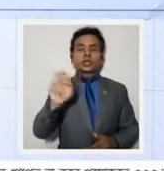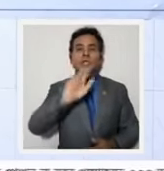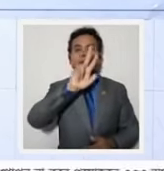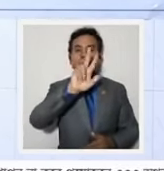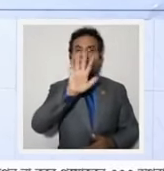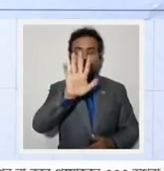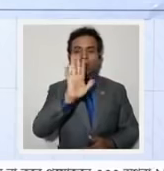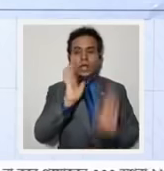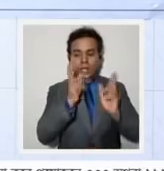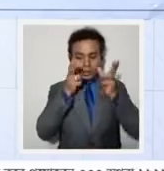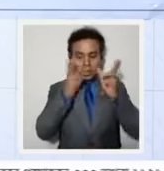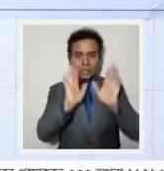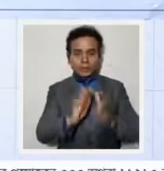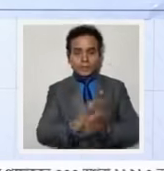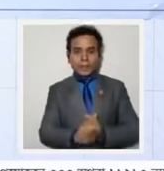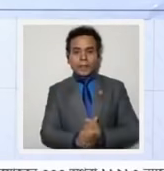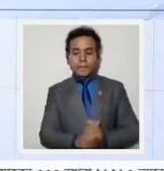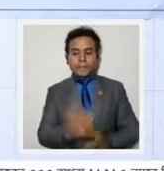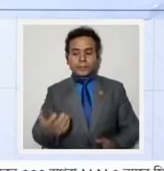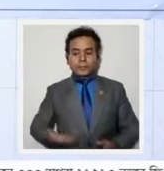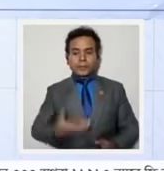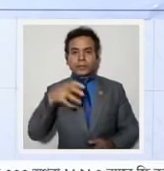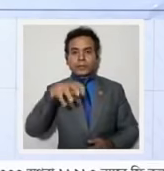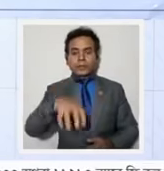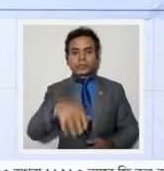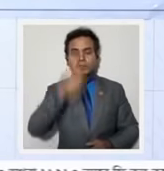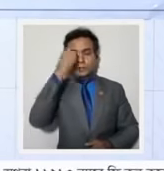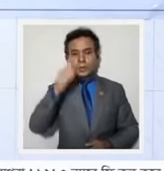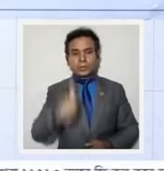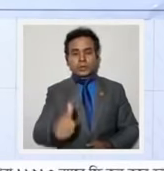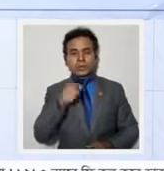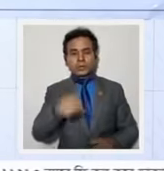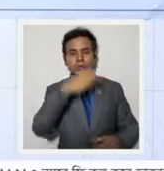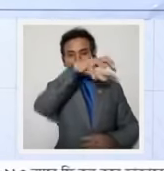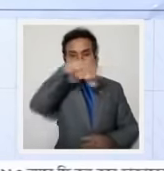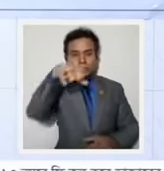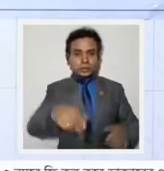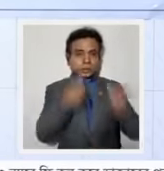1,79,699 জন এবং বর্তমানে কোয়ারেন্টাইনে আছে 45,385 জন।